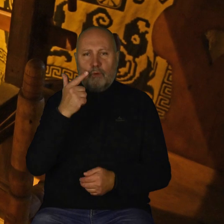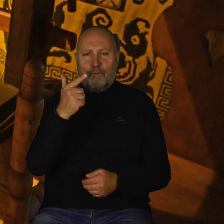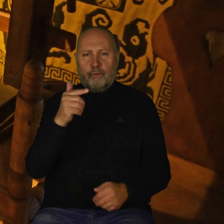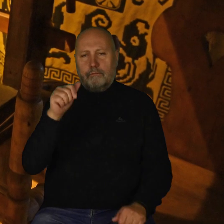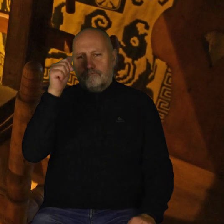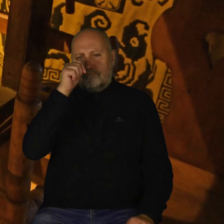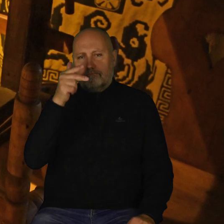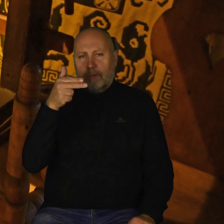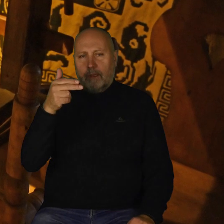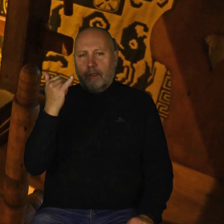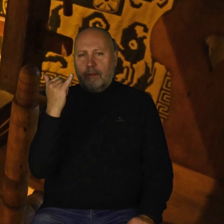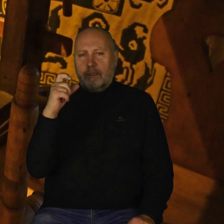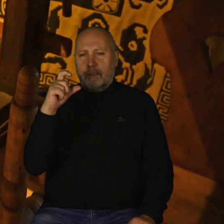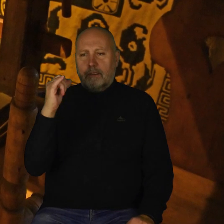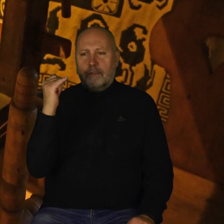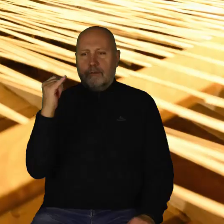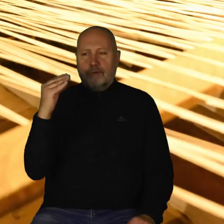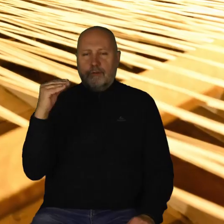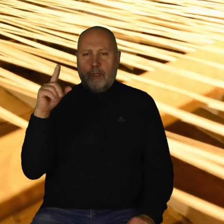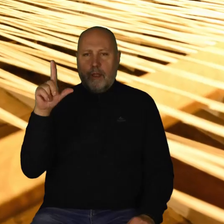najmniej dwóch nici